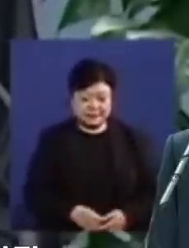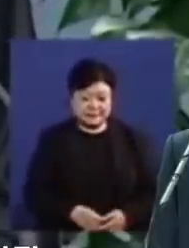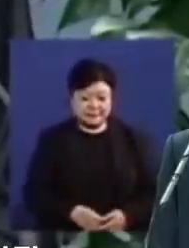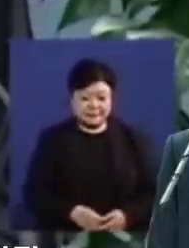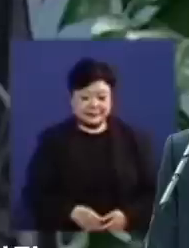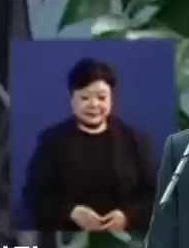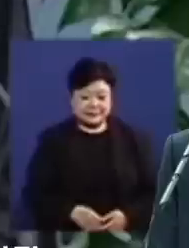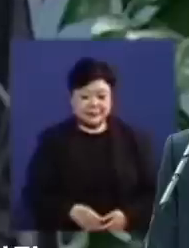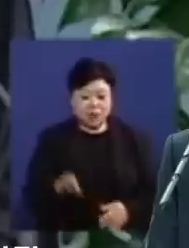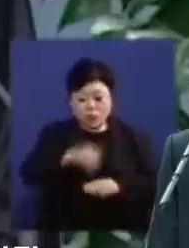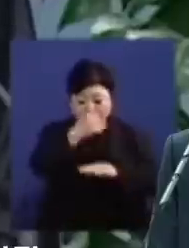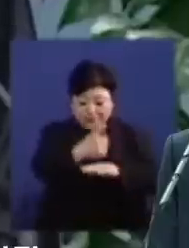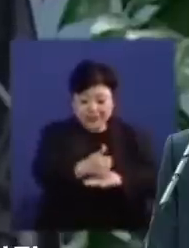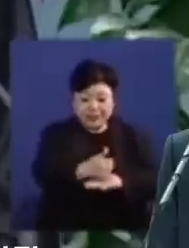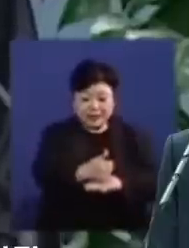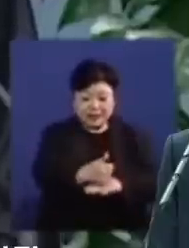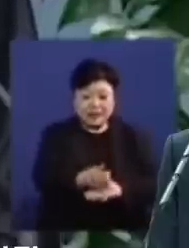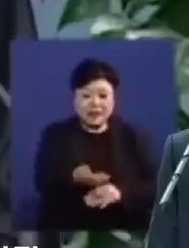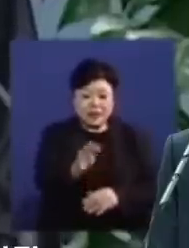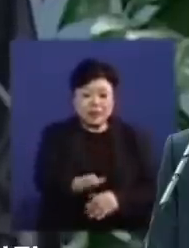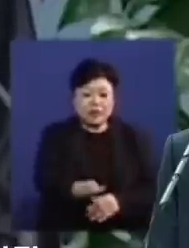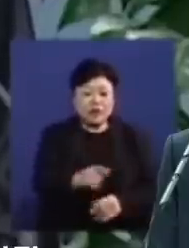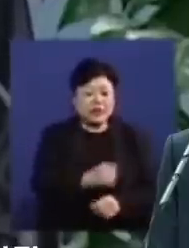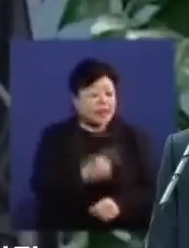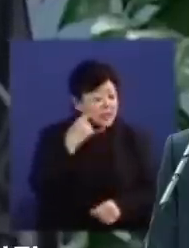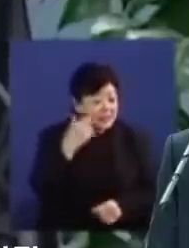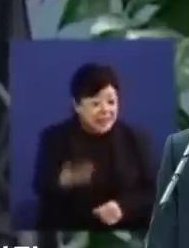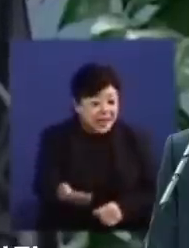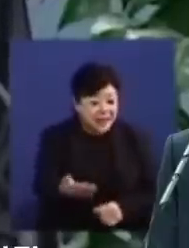그 황제가 그러면 너를 어떻게 해야 되겠나?